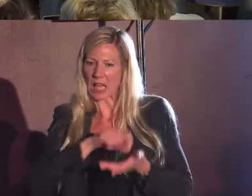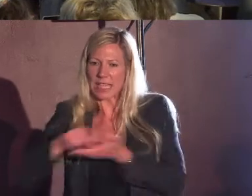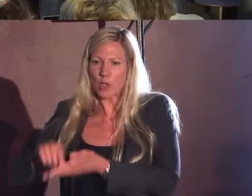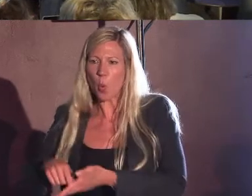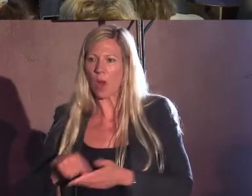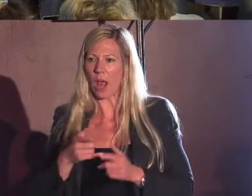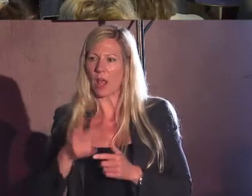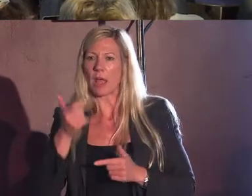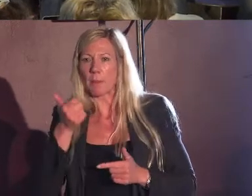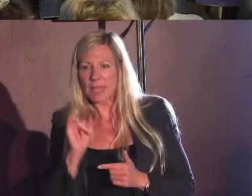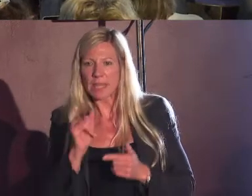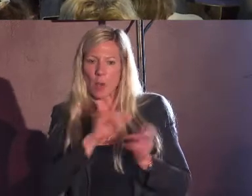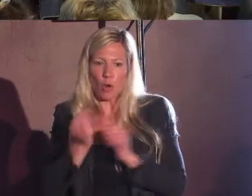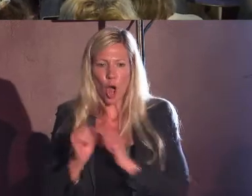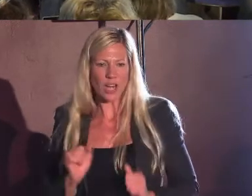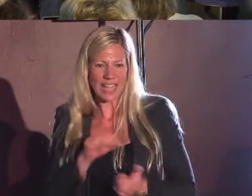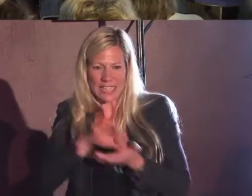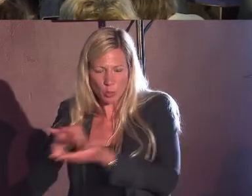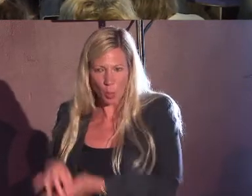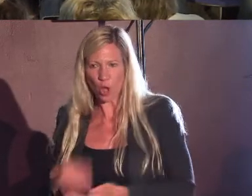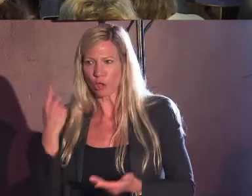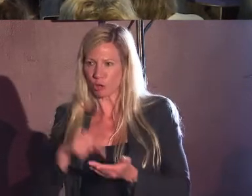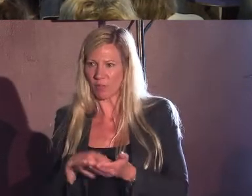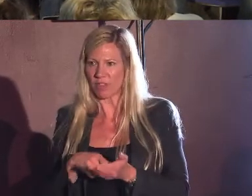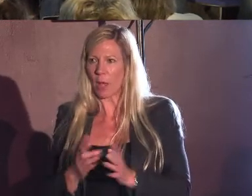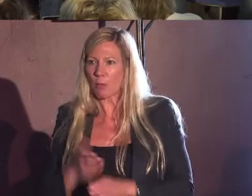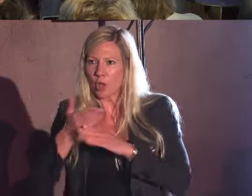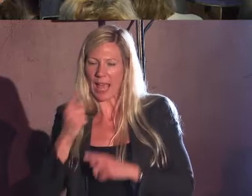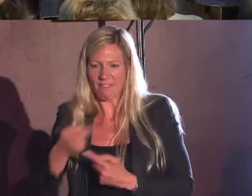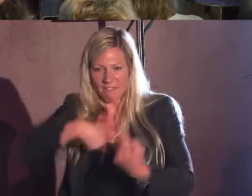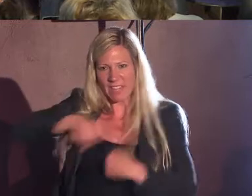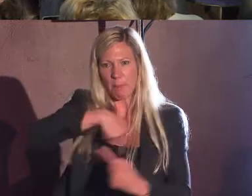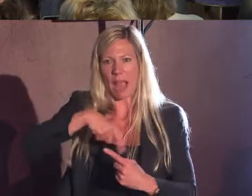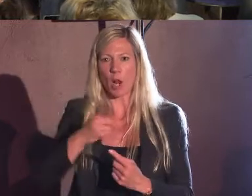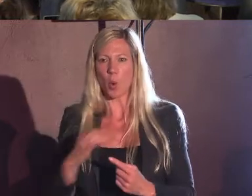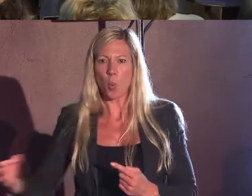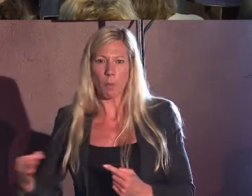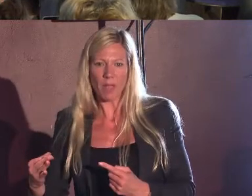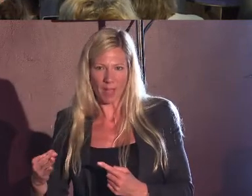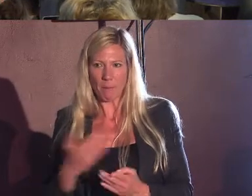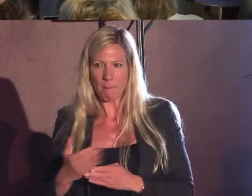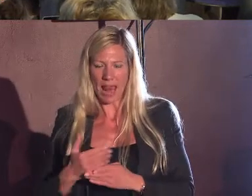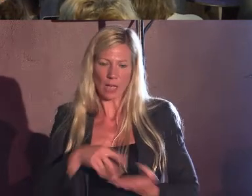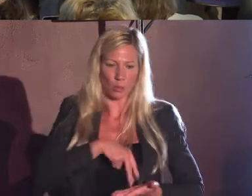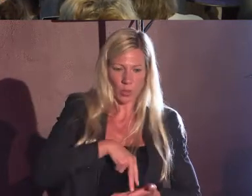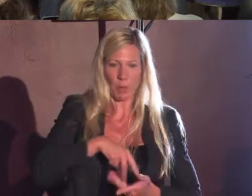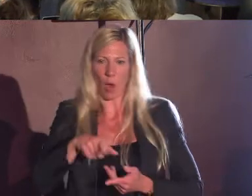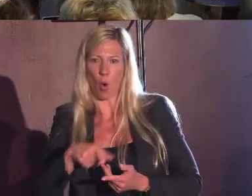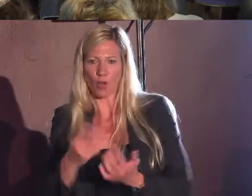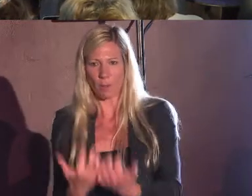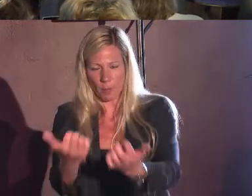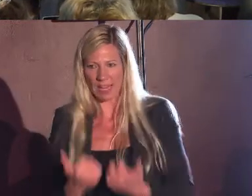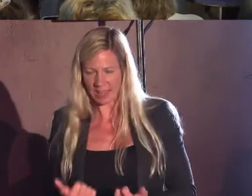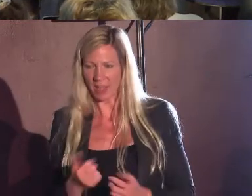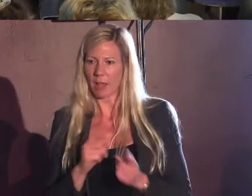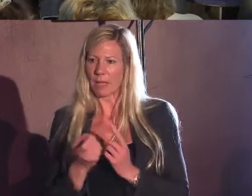biosensorer, rörelsesensorer, för att bygga en feedbackloop mellan skådespelare och robot, för att se om det gick att skapa en kommunikation lite som